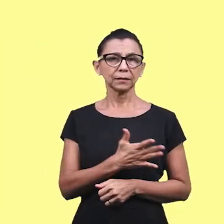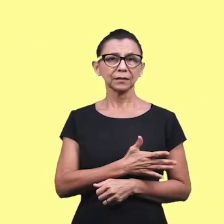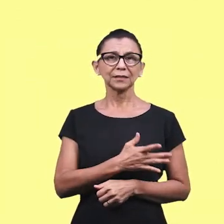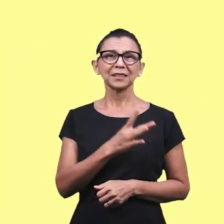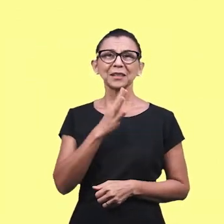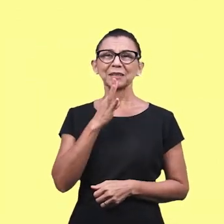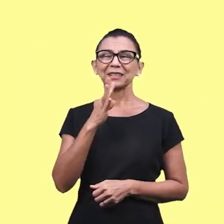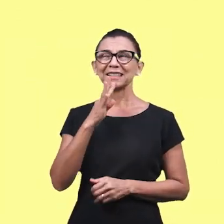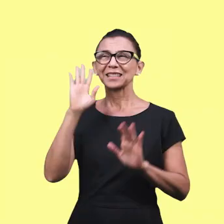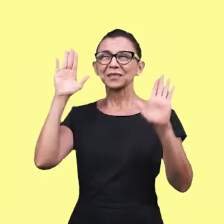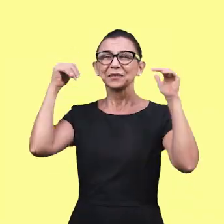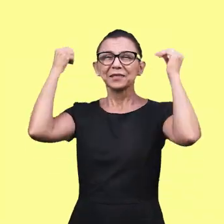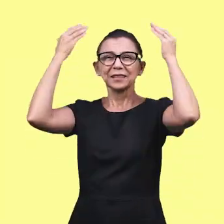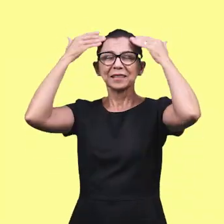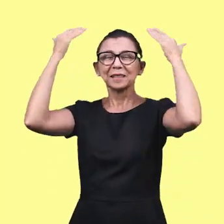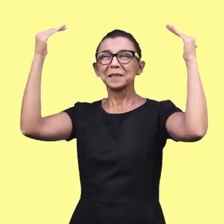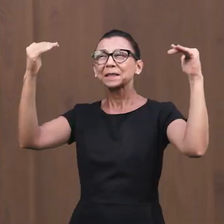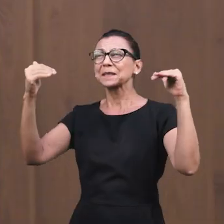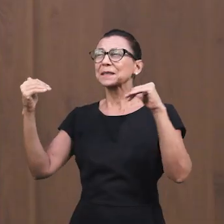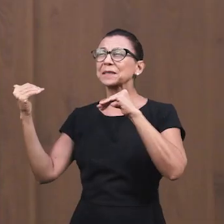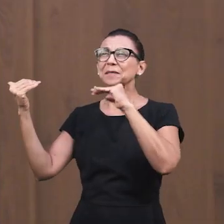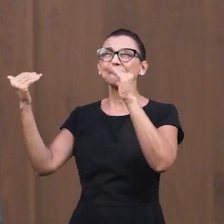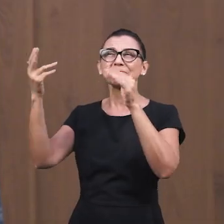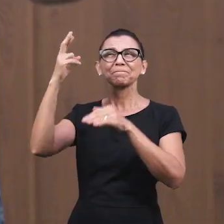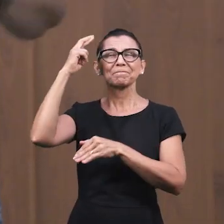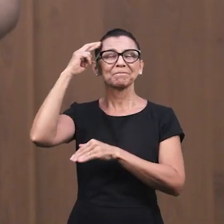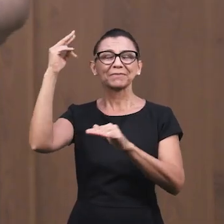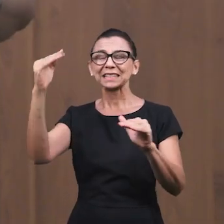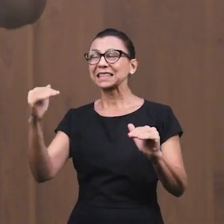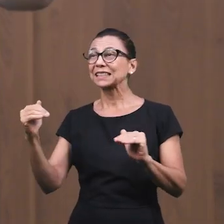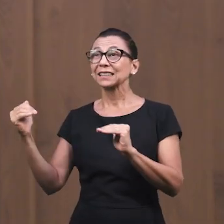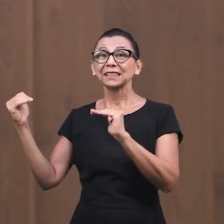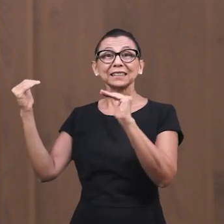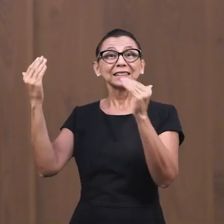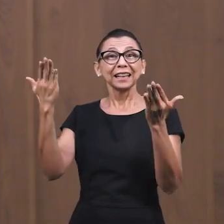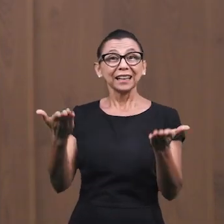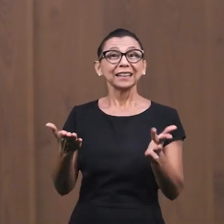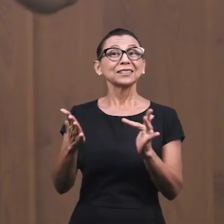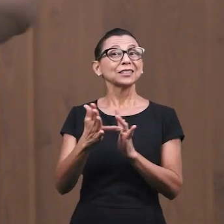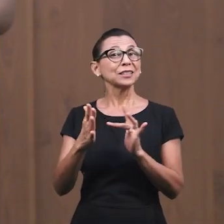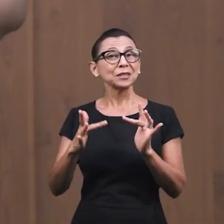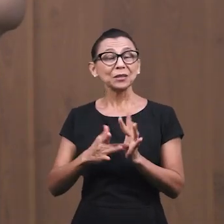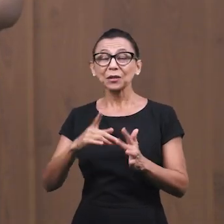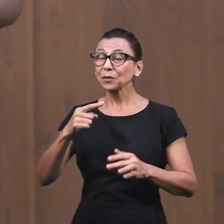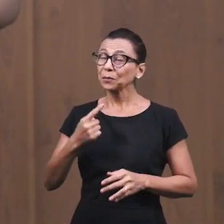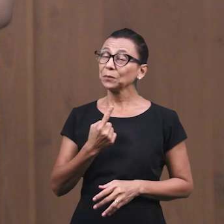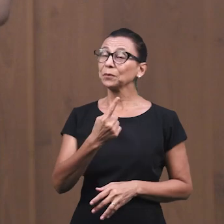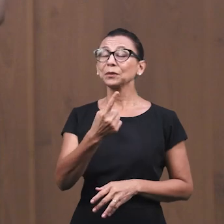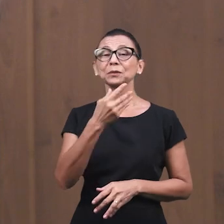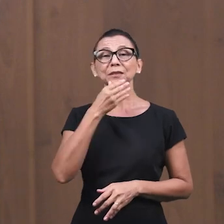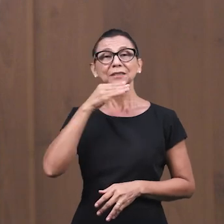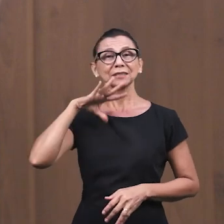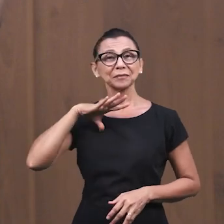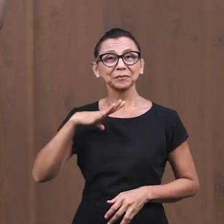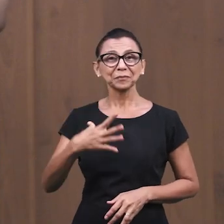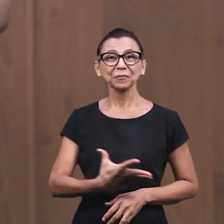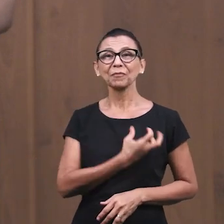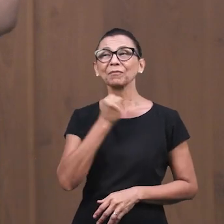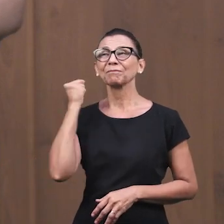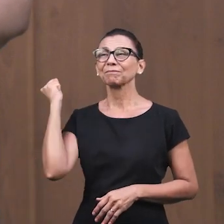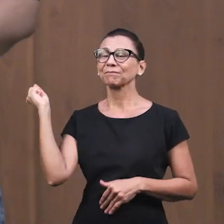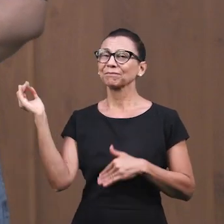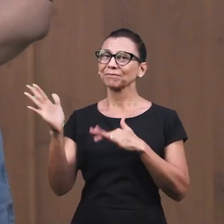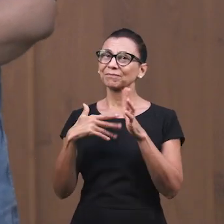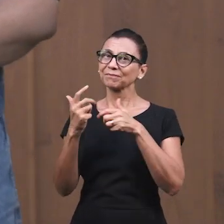a eu une nouvelle vie. Et il a connu le roi des rois, le Seigneur des seigneurs, le Seigneur Jésus, le seul